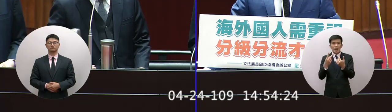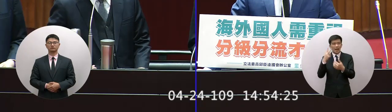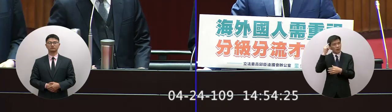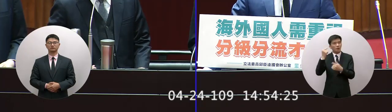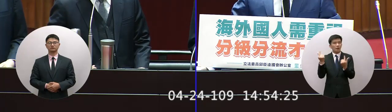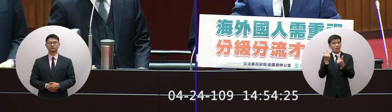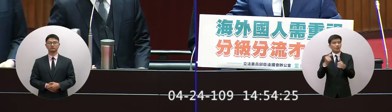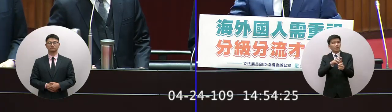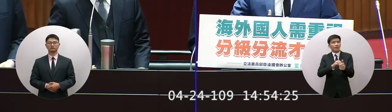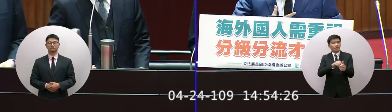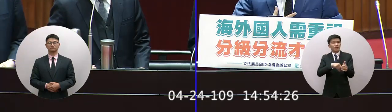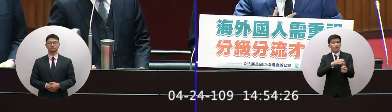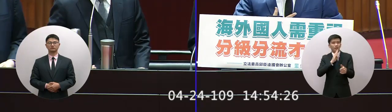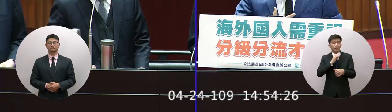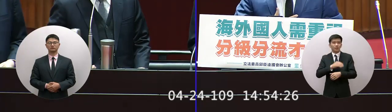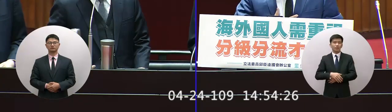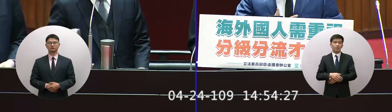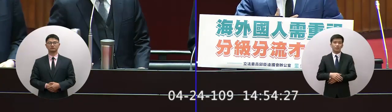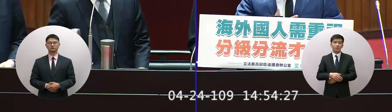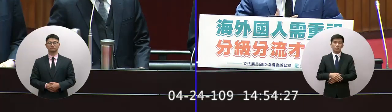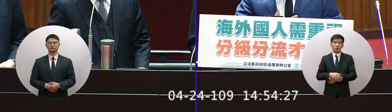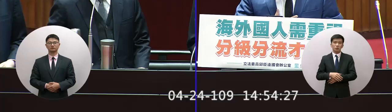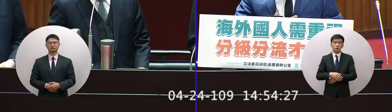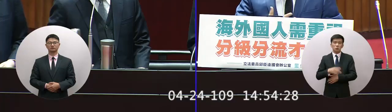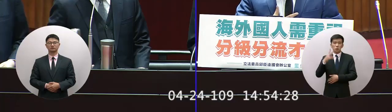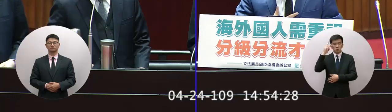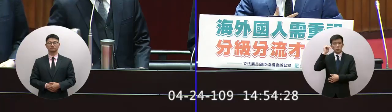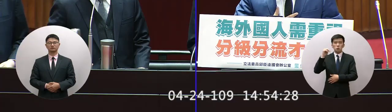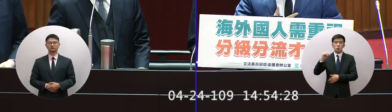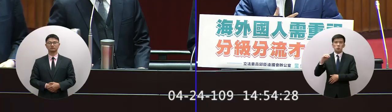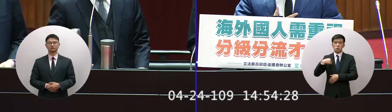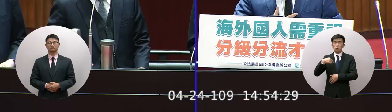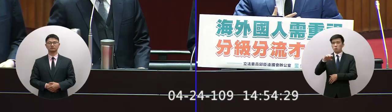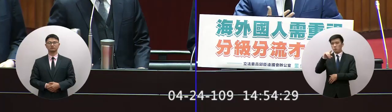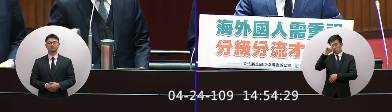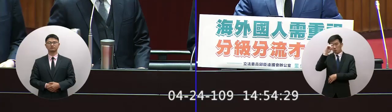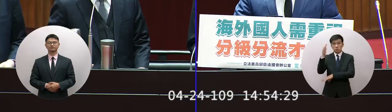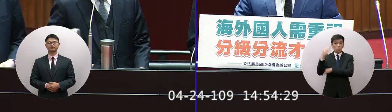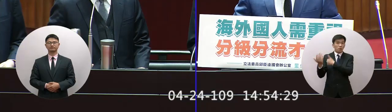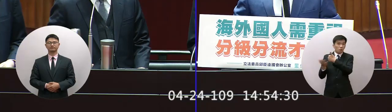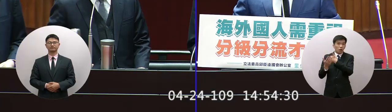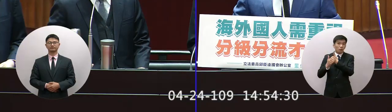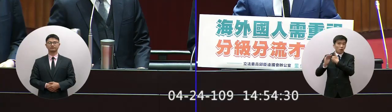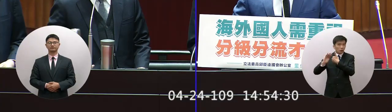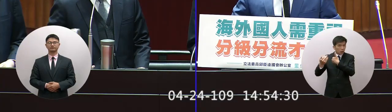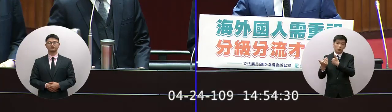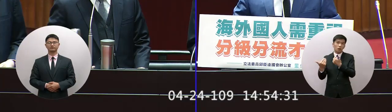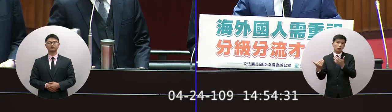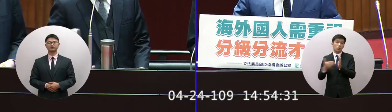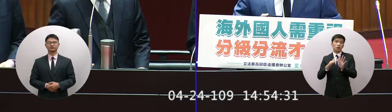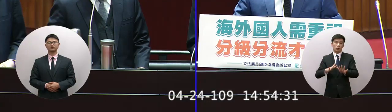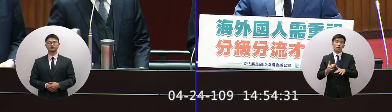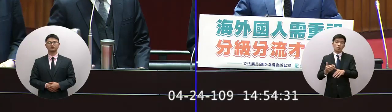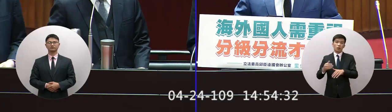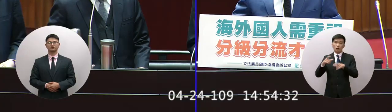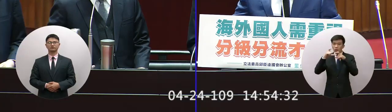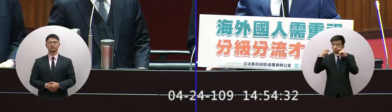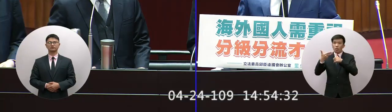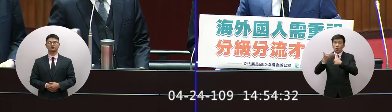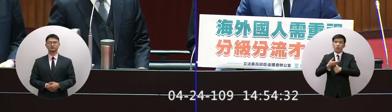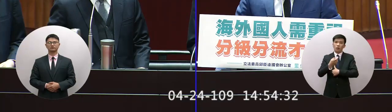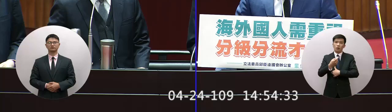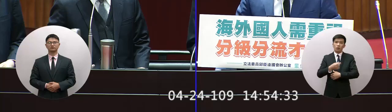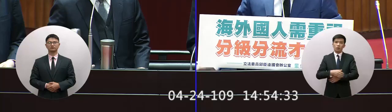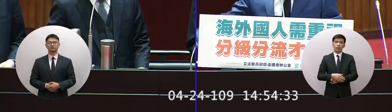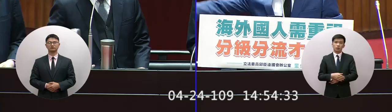思哦？诶，感觉讲哇，我需要国家的时阵，国家既然连这拢无都好啊，这种感觉就摆，咱讲万